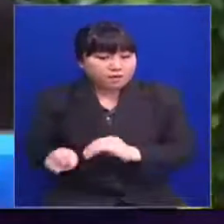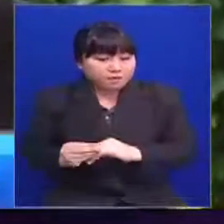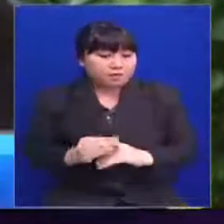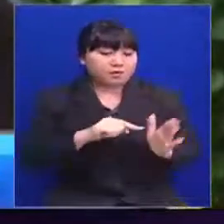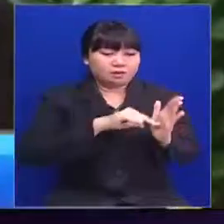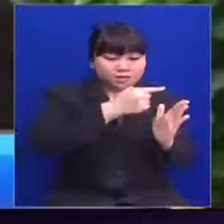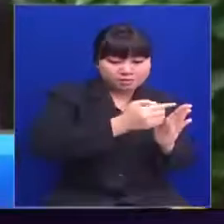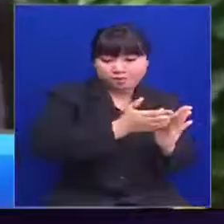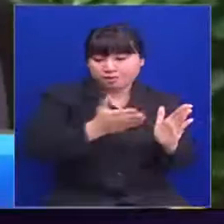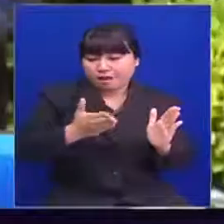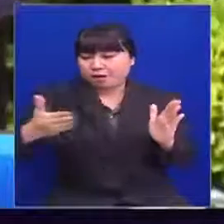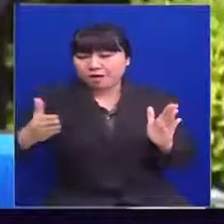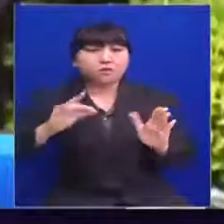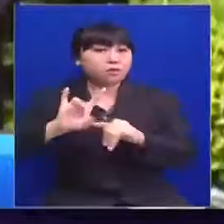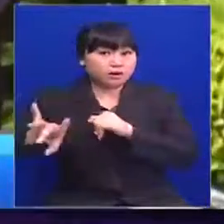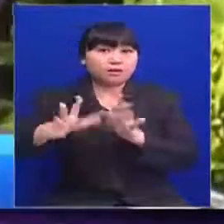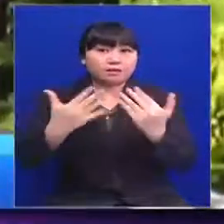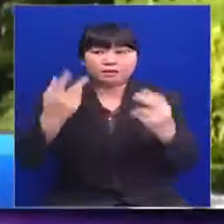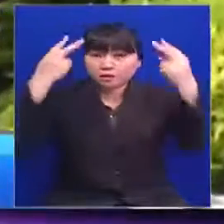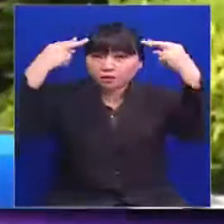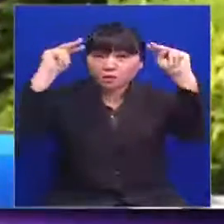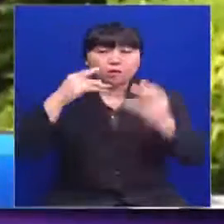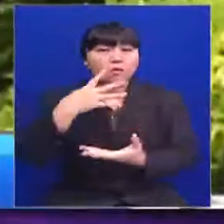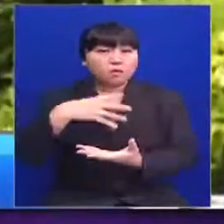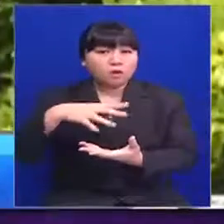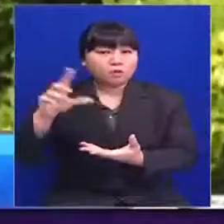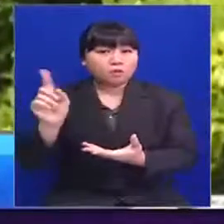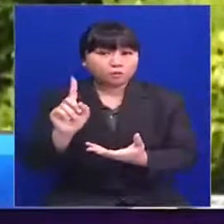างและปลายทางค่ะนายกรัฐมนตรีนะคะยังกล่าวอีกด้วยว่า